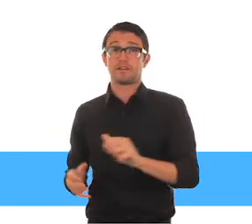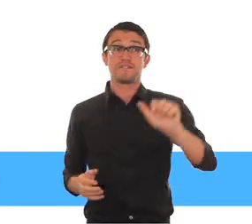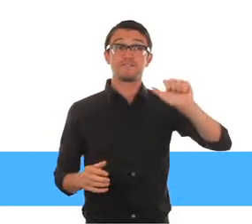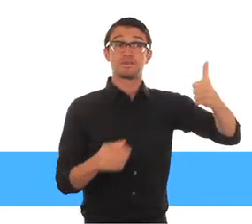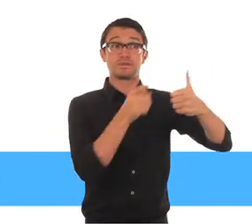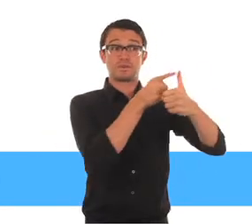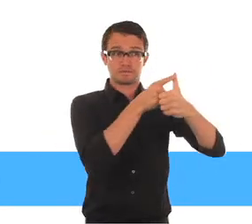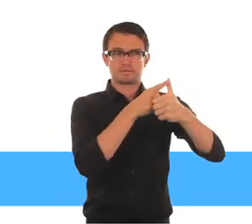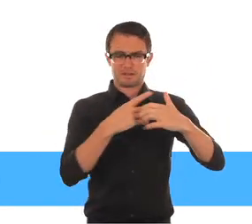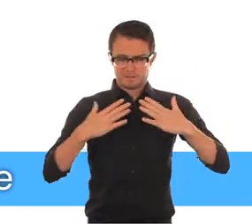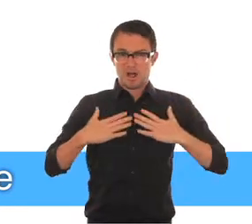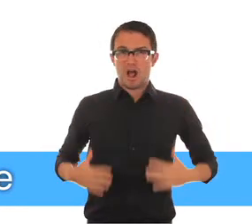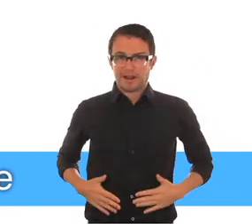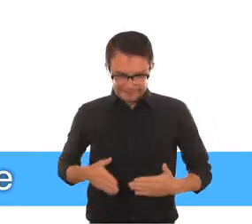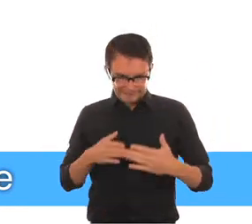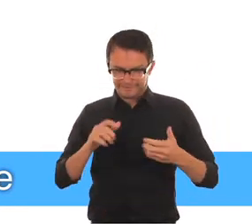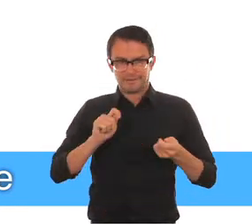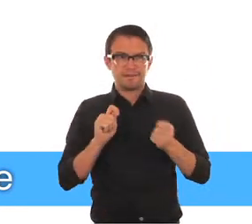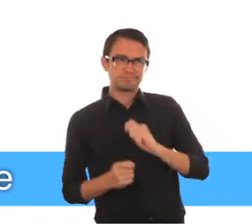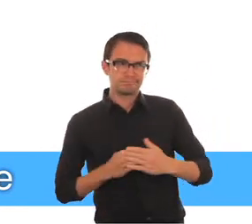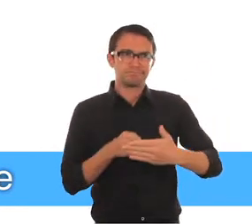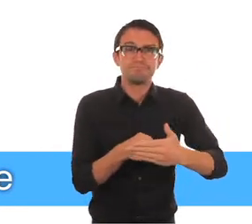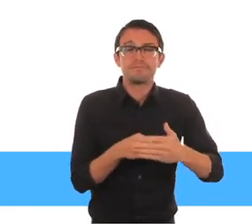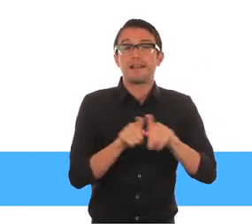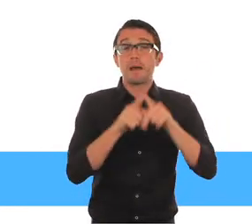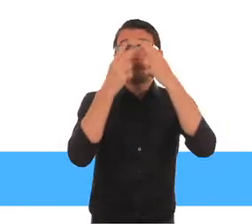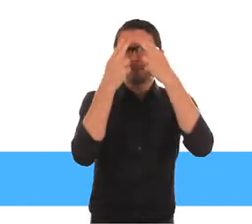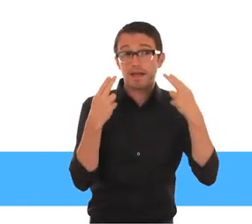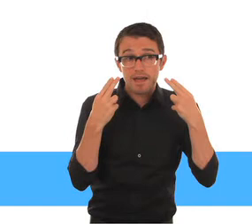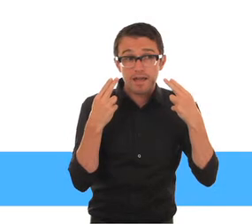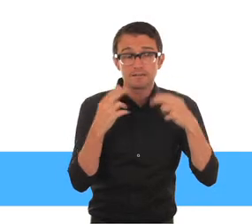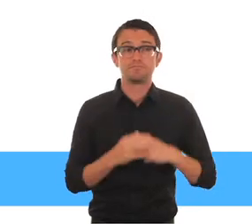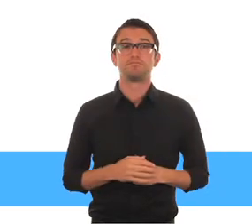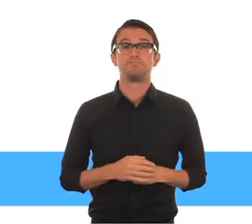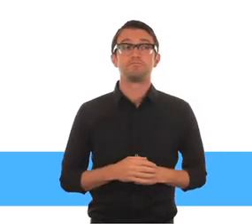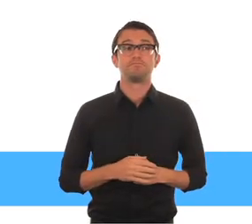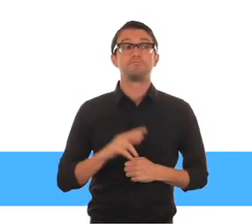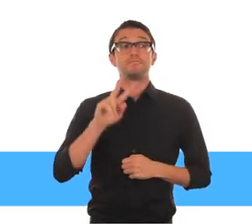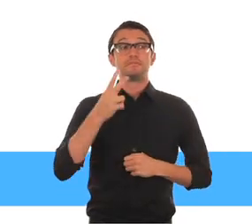une personne éprouve une déficience de la fonction ou de la structure de son corps, telle que la cécité.